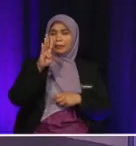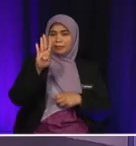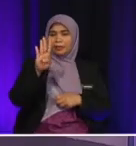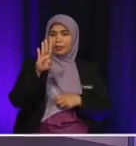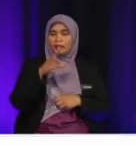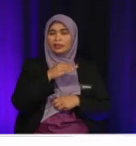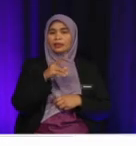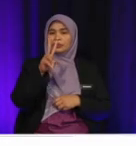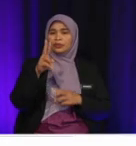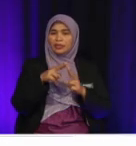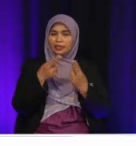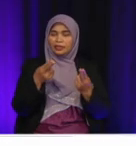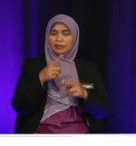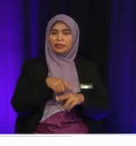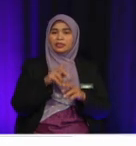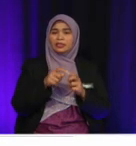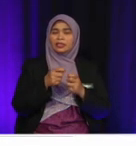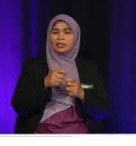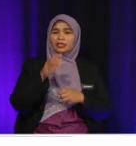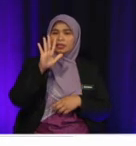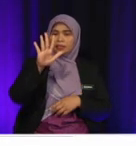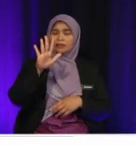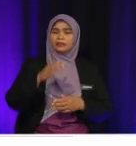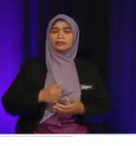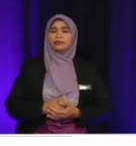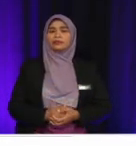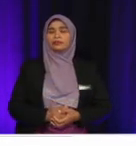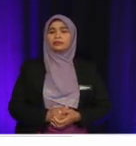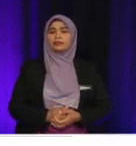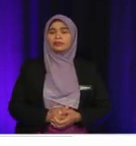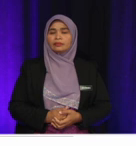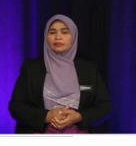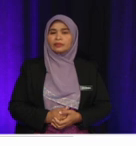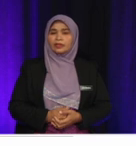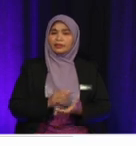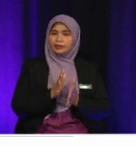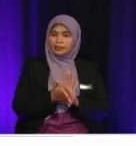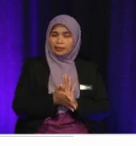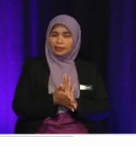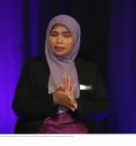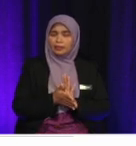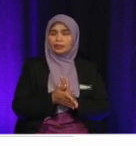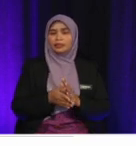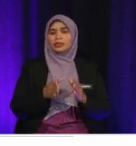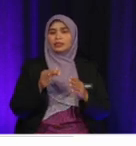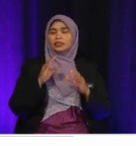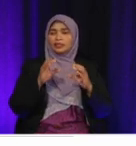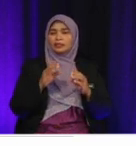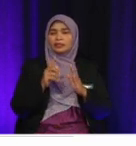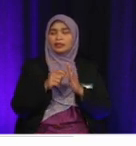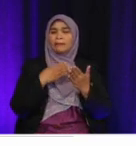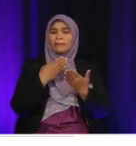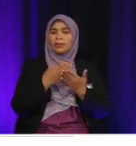hadis tingkatan lima yang kita tak tahu yang mana satu yang akan ditanya jadi pendekatan yang terbaik ialah